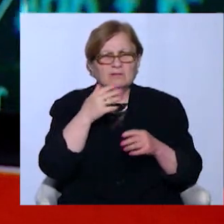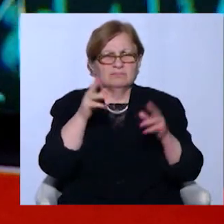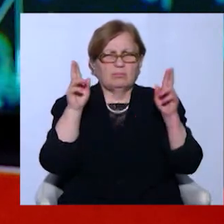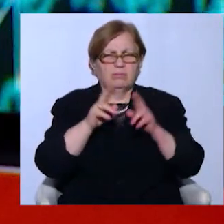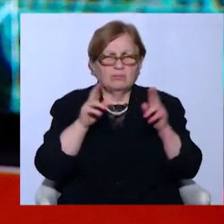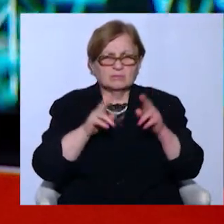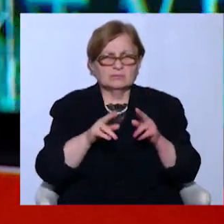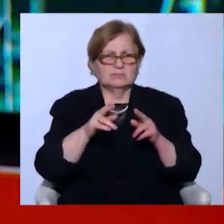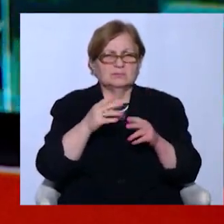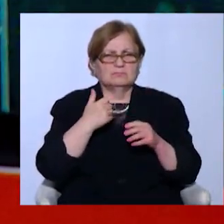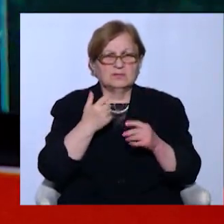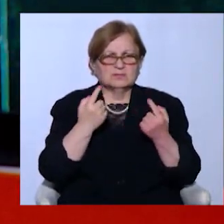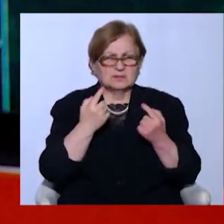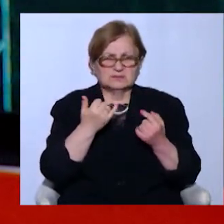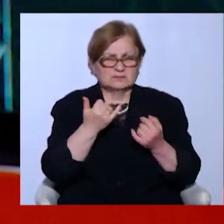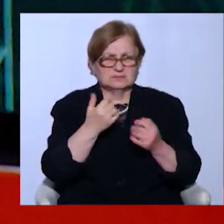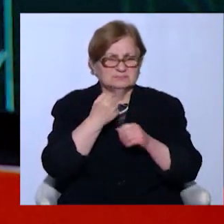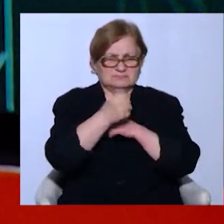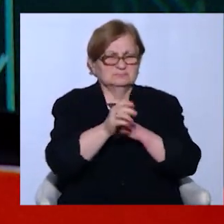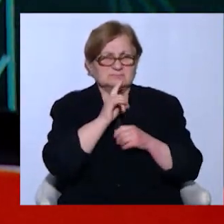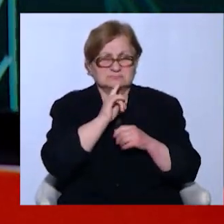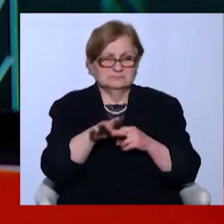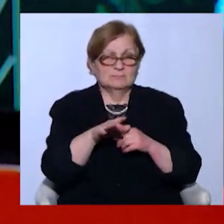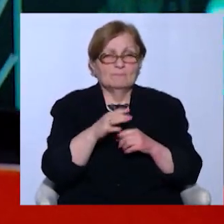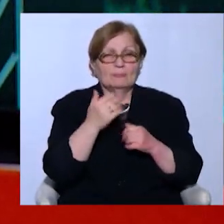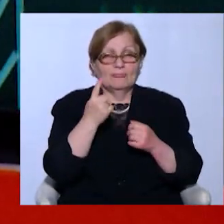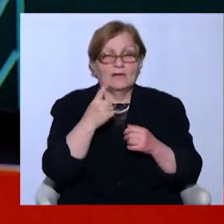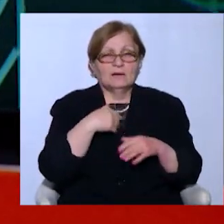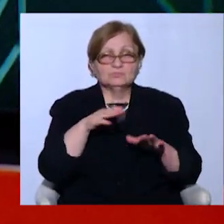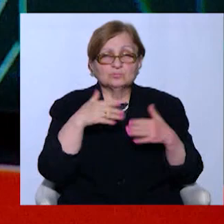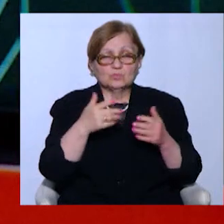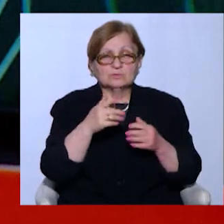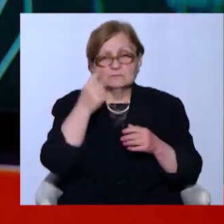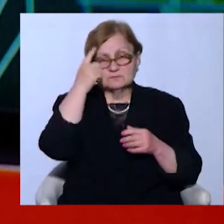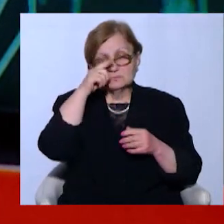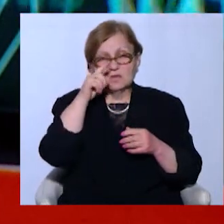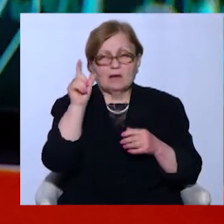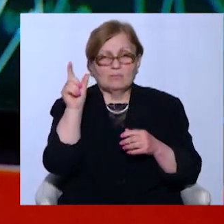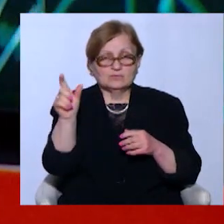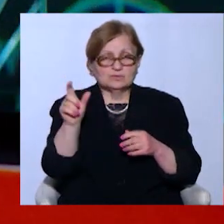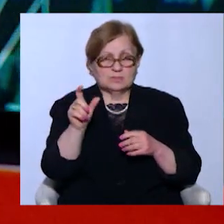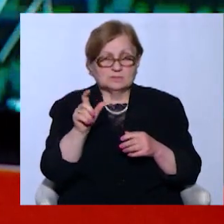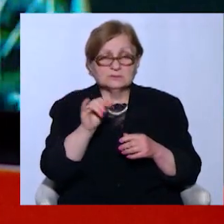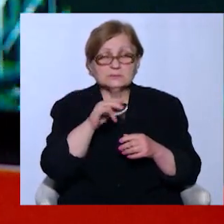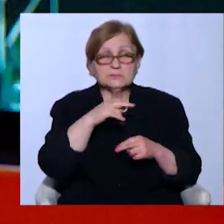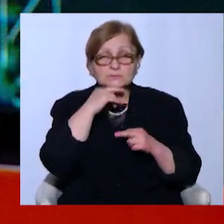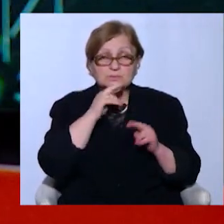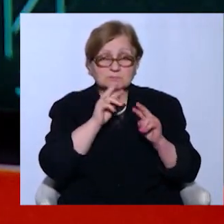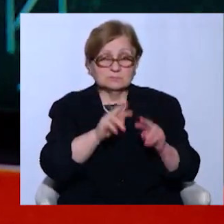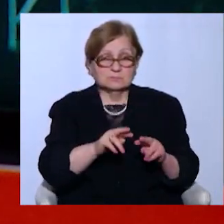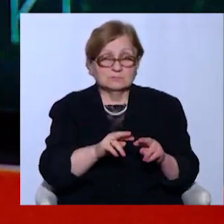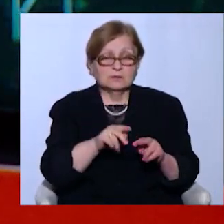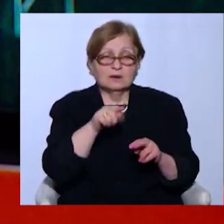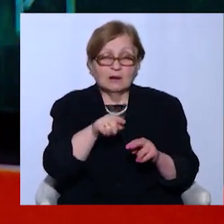მათი დამტკიცებებით დიდად აღარ შეგაწყენ თავს, შემოგთავაზებთ რამდენიმე ამოცანას, სადაც ყურადღება უნდა მიაქციოთ